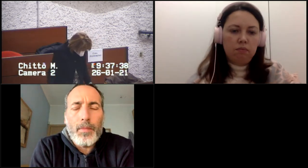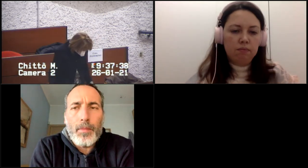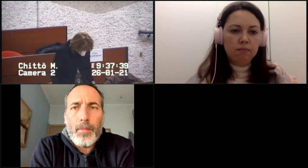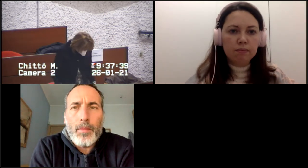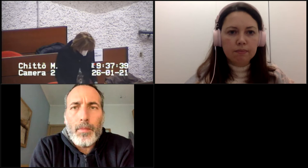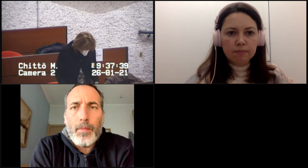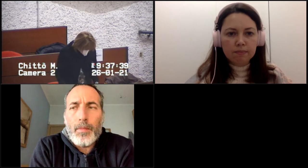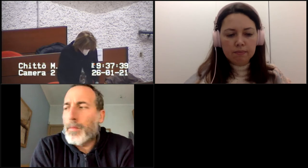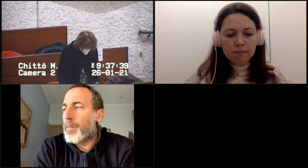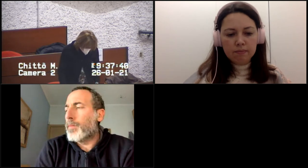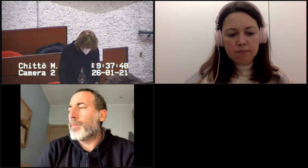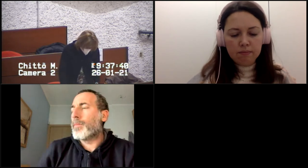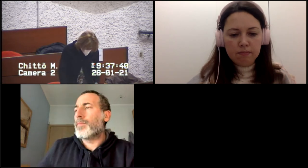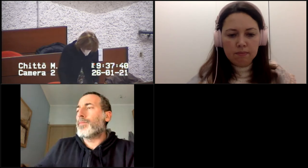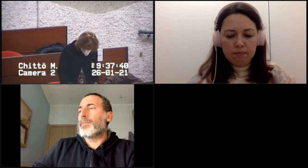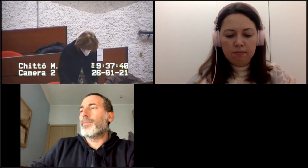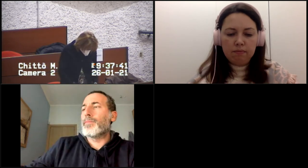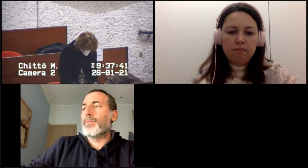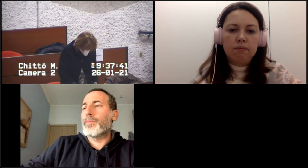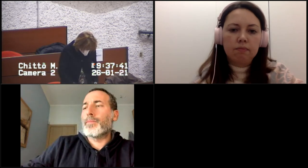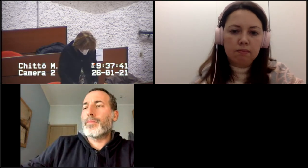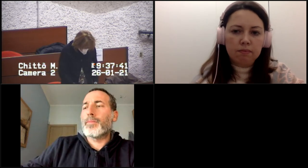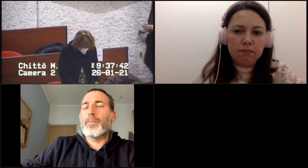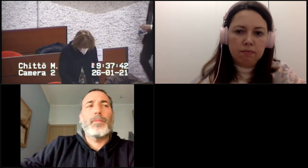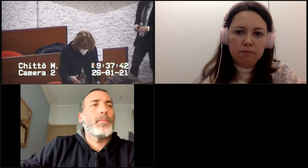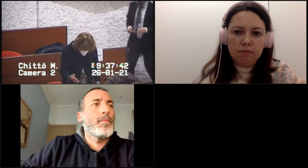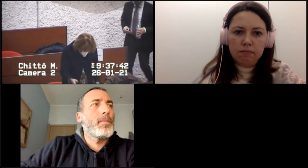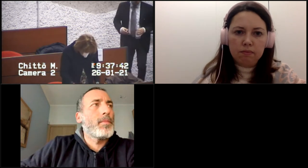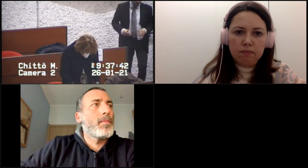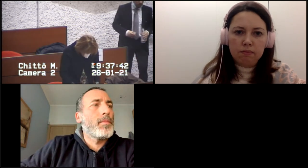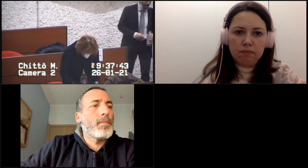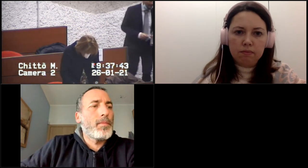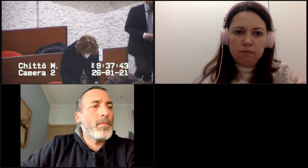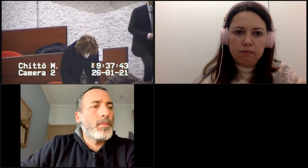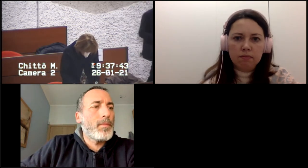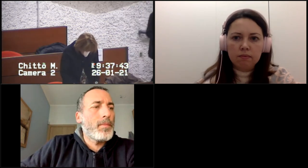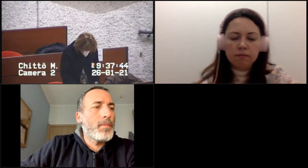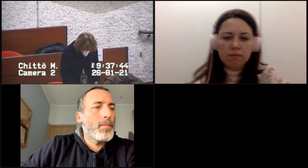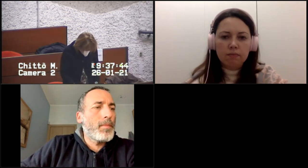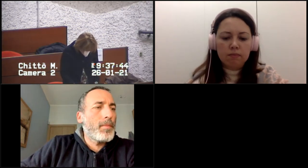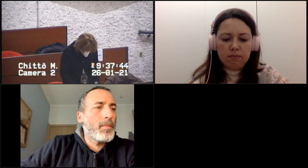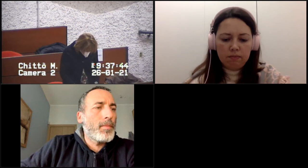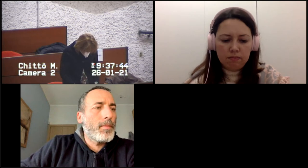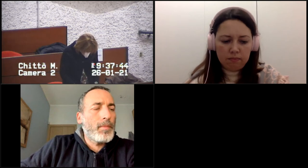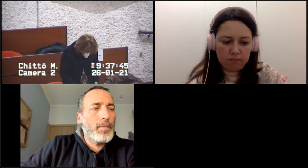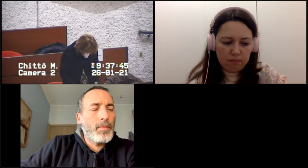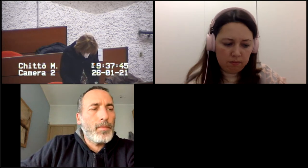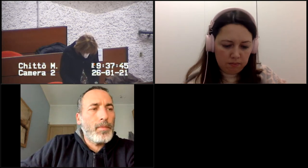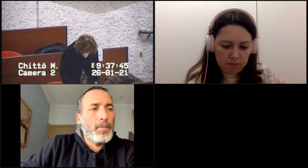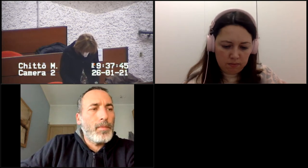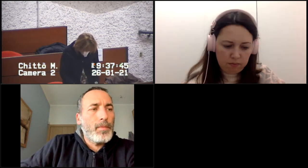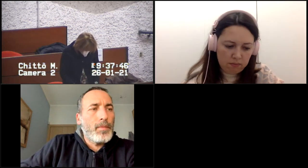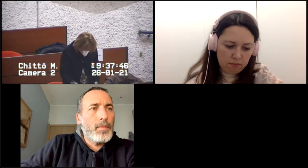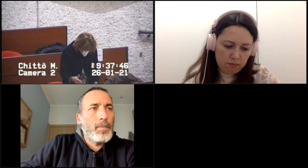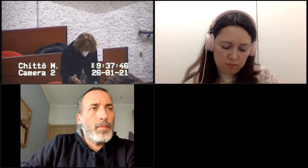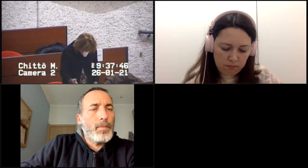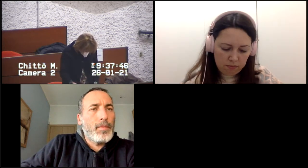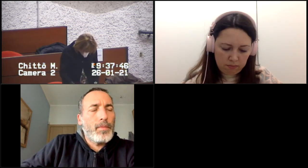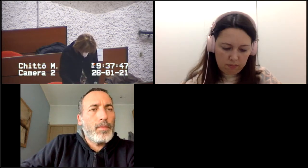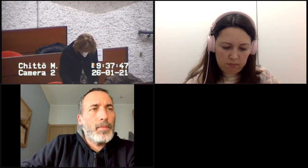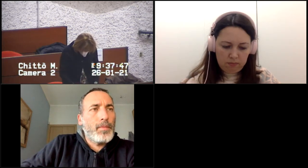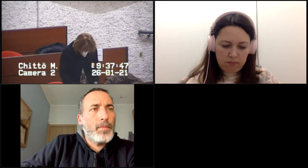al principio di invarianza idraulica e idrologica, alla gestione sostenibile delle acque meteoriche, al